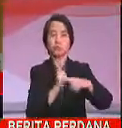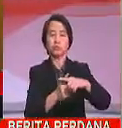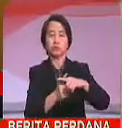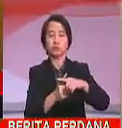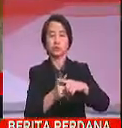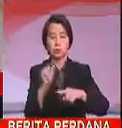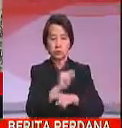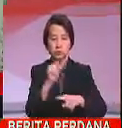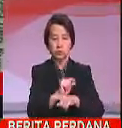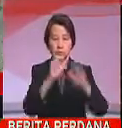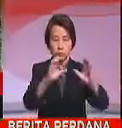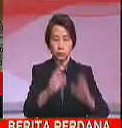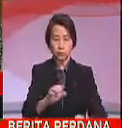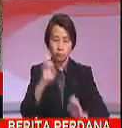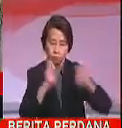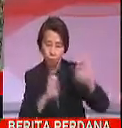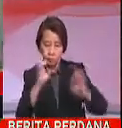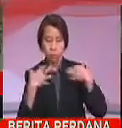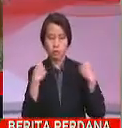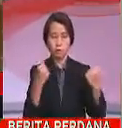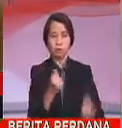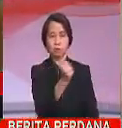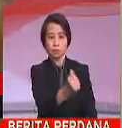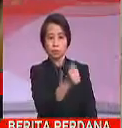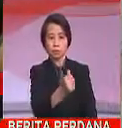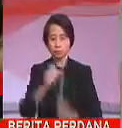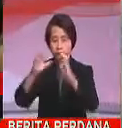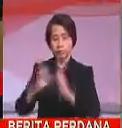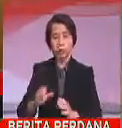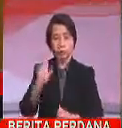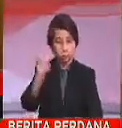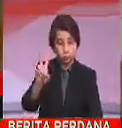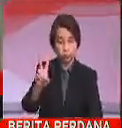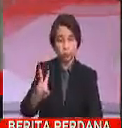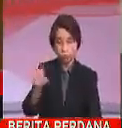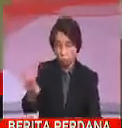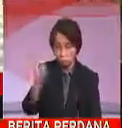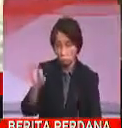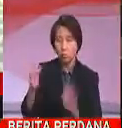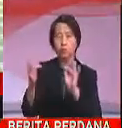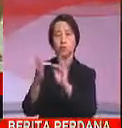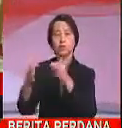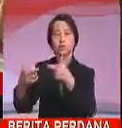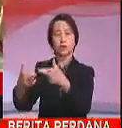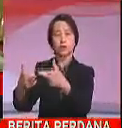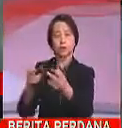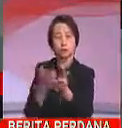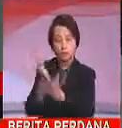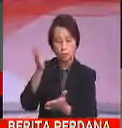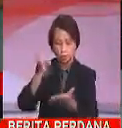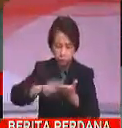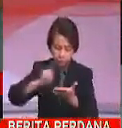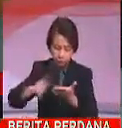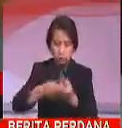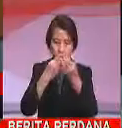positif menggunakan kaedah penilaian kesihatan kendiri. Kaedah kedua pula ialah pengesanan kontak rapat melalui semakan